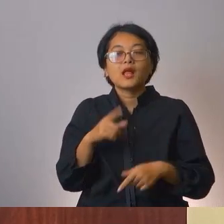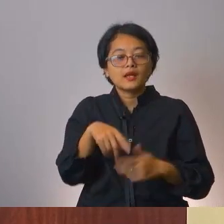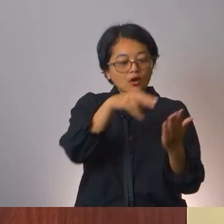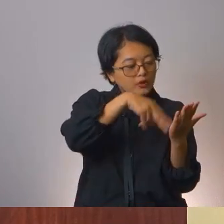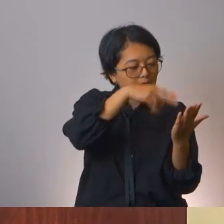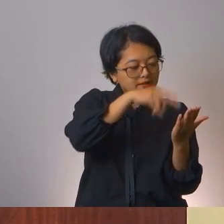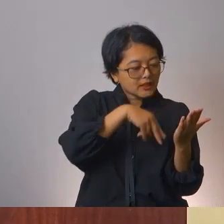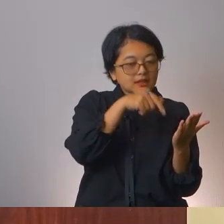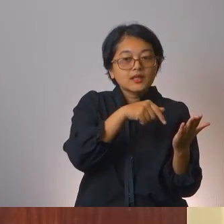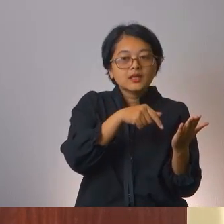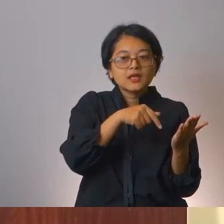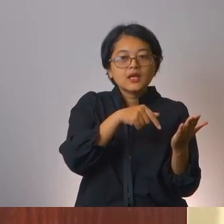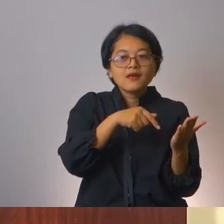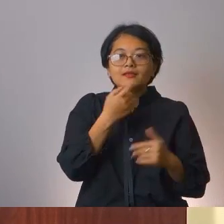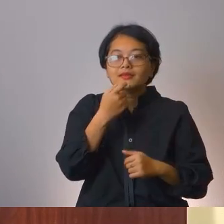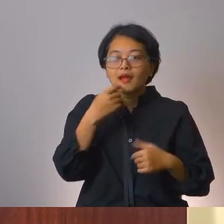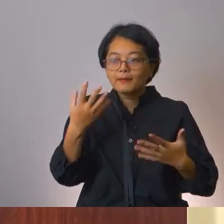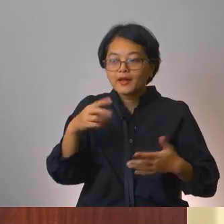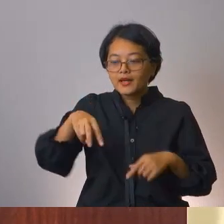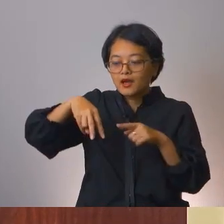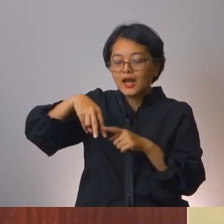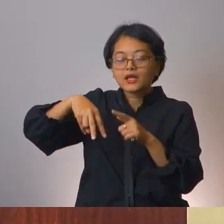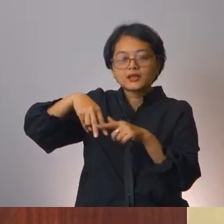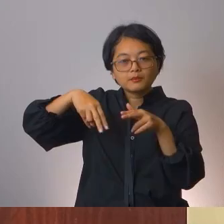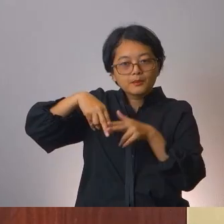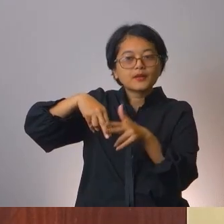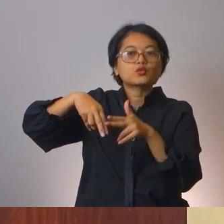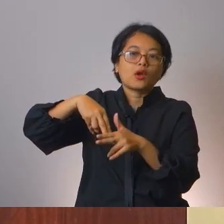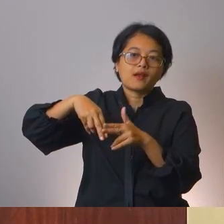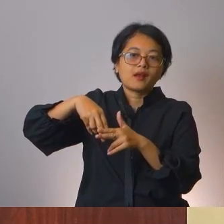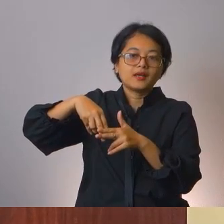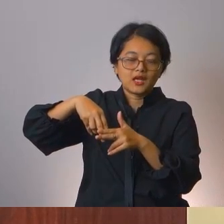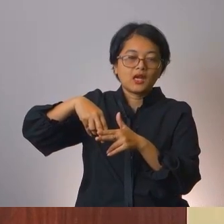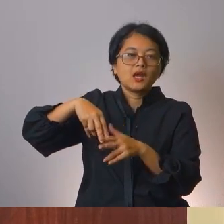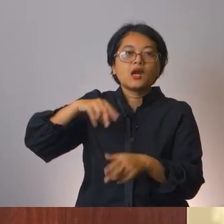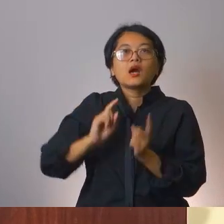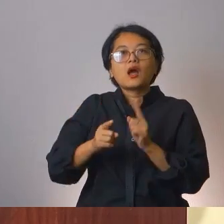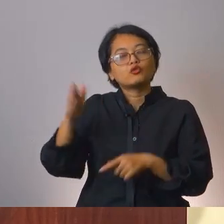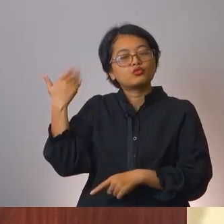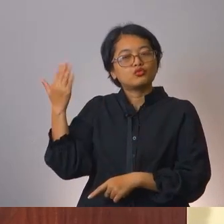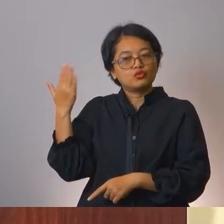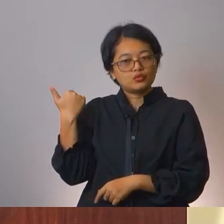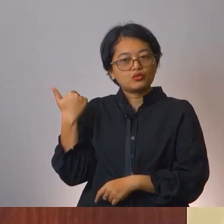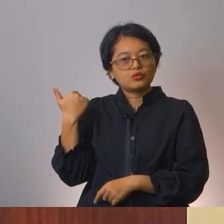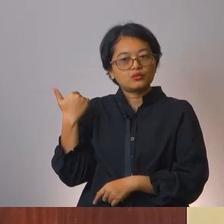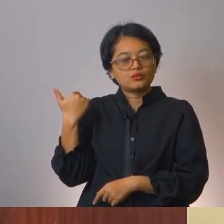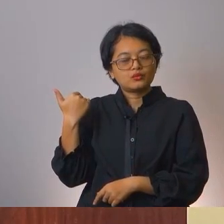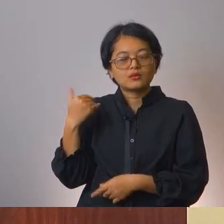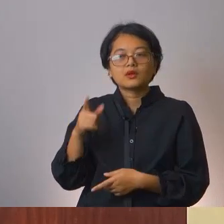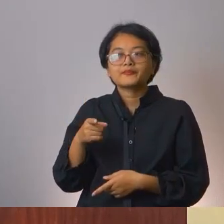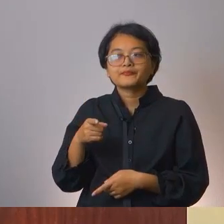Ibu, adalah hal yang umum yang dilakukan pada masa itu, khususnya